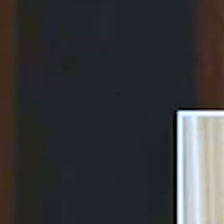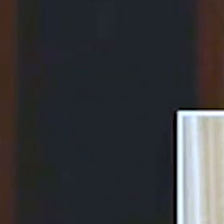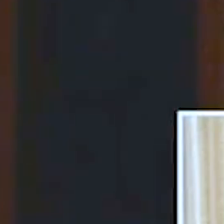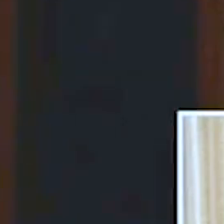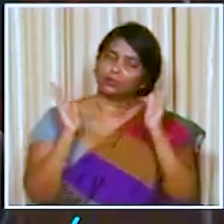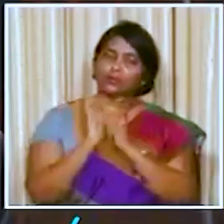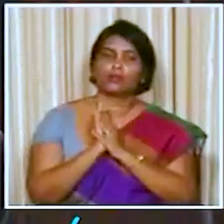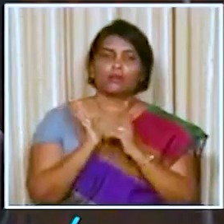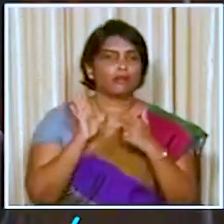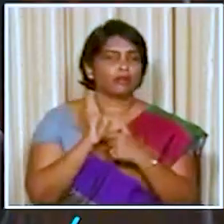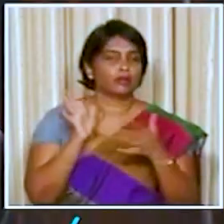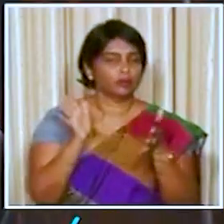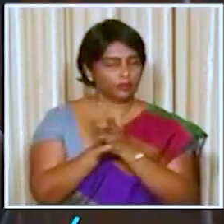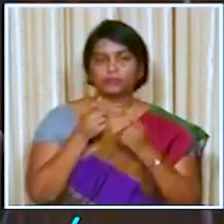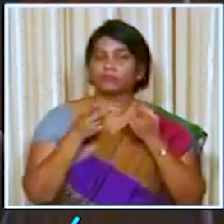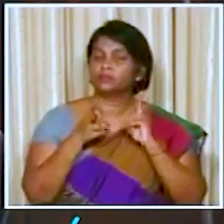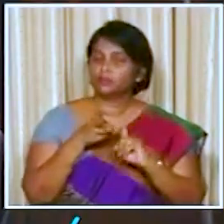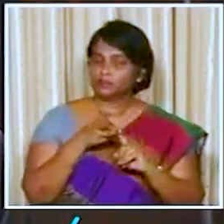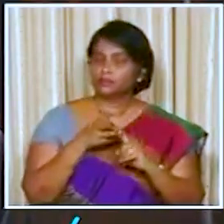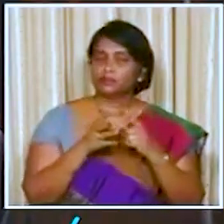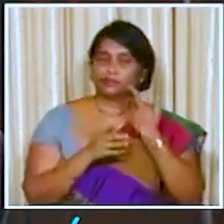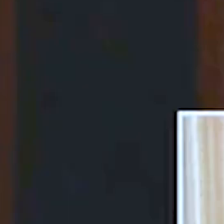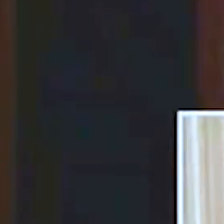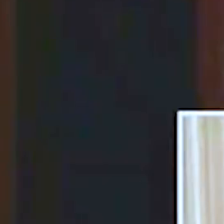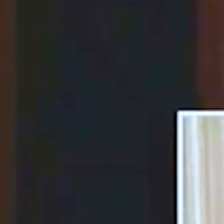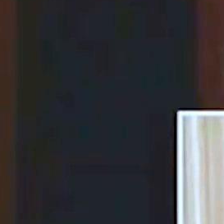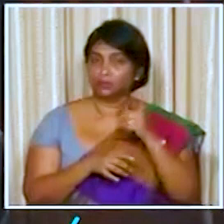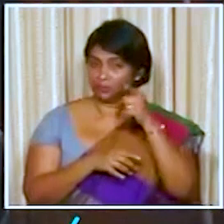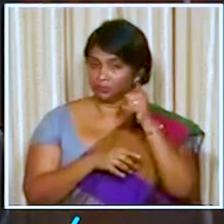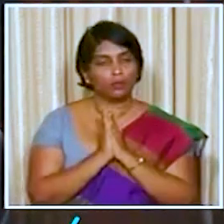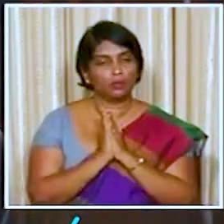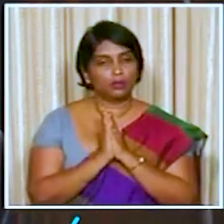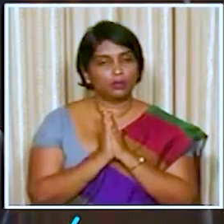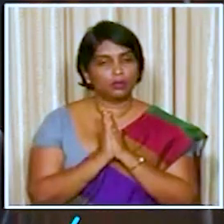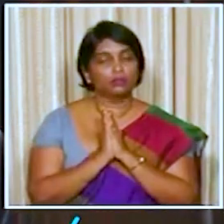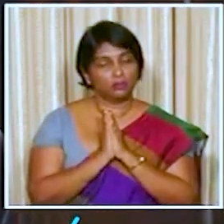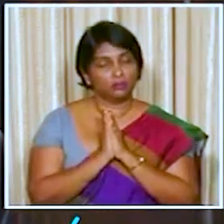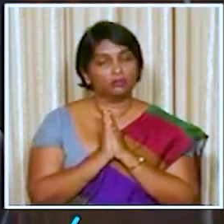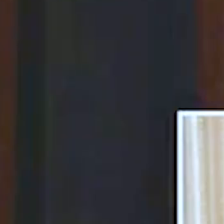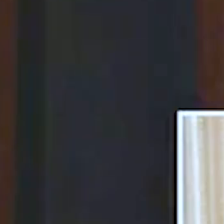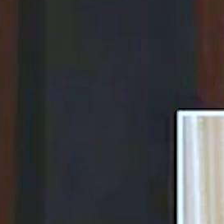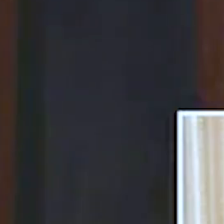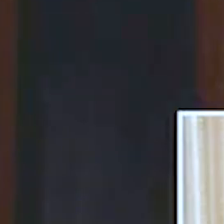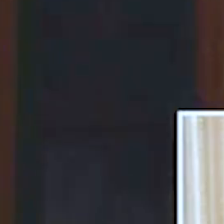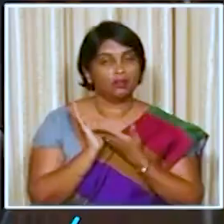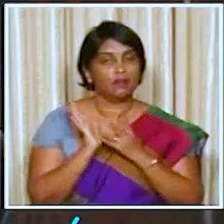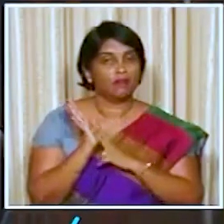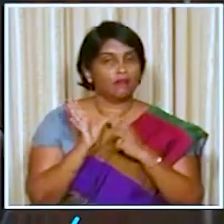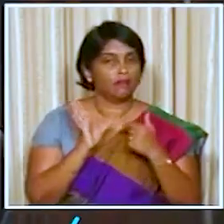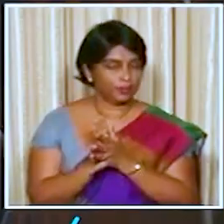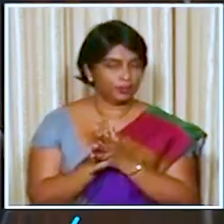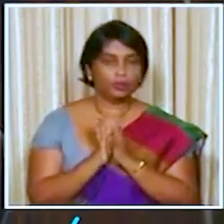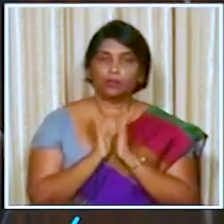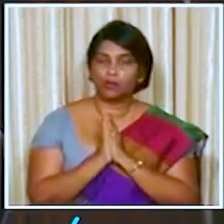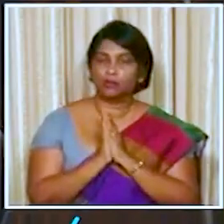මේ සියල්ල අලුතෙන් වැඩබද්දට ඇතුල් කරනවා. ඉතාම කනගාටුදායකයි ඔබතුමන්ලා පොත් හෝ පොත් දැනුම මේ වැඩබද්දට යටත්